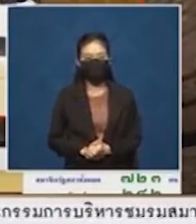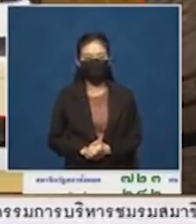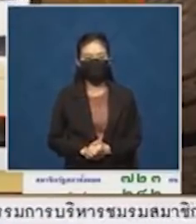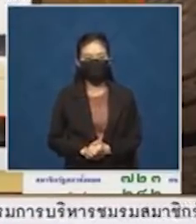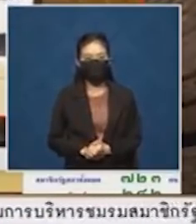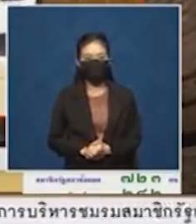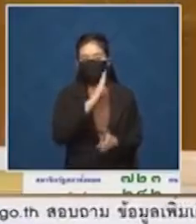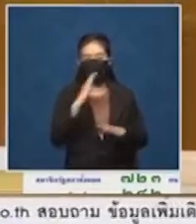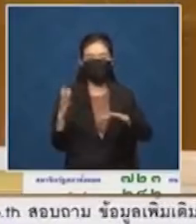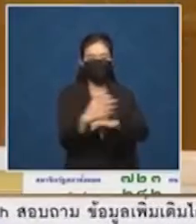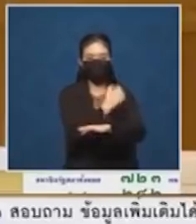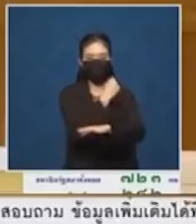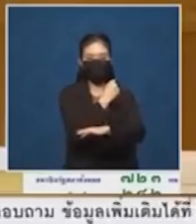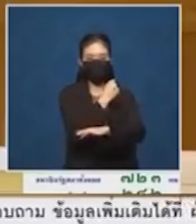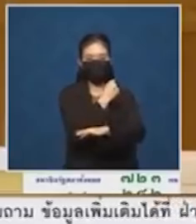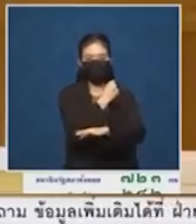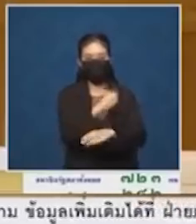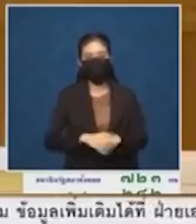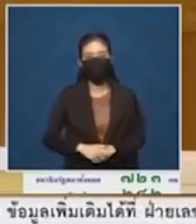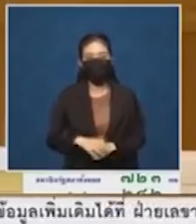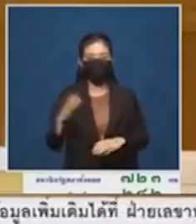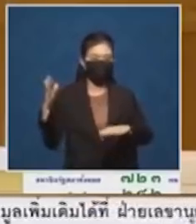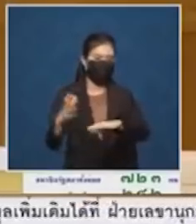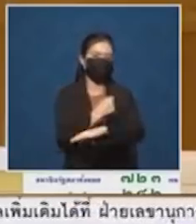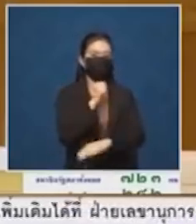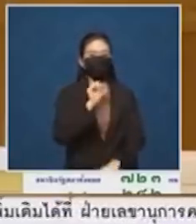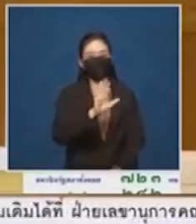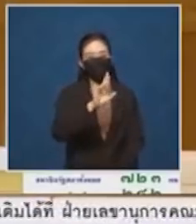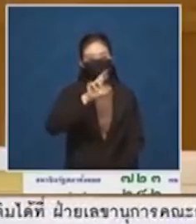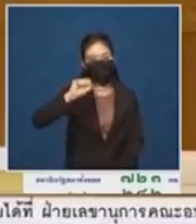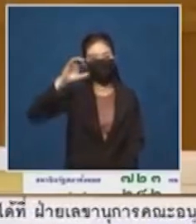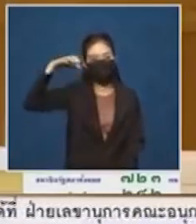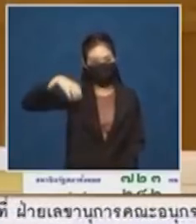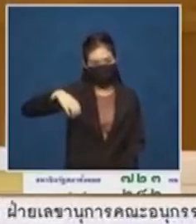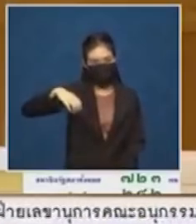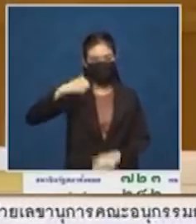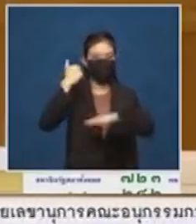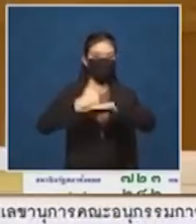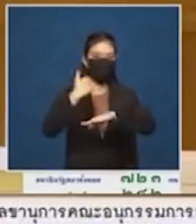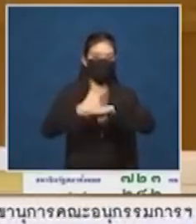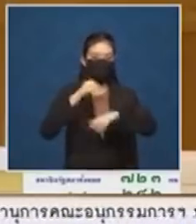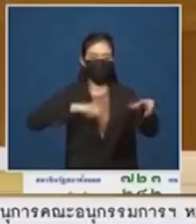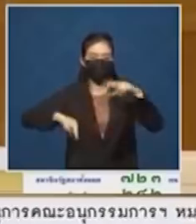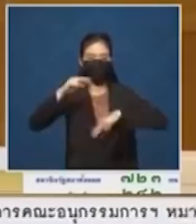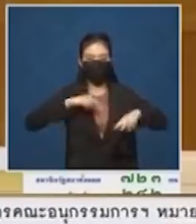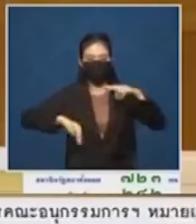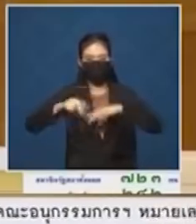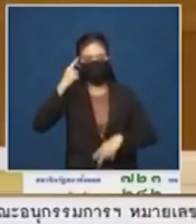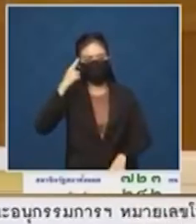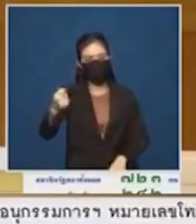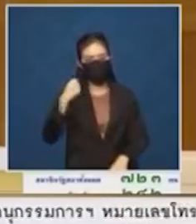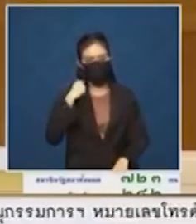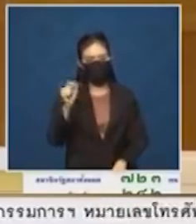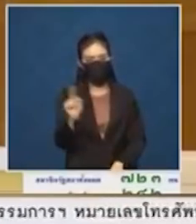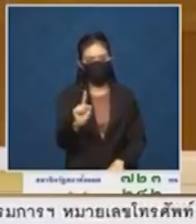ต่อนะคะกับพลเอกประยุจันทร์โอชากับหัวหน้าคณะรัฐประหารในการใช้อำนาจตามอำเภอใ